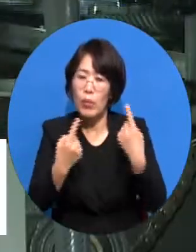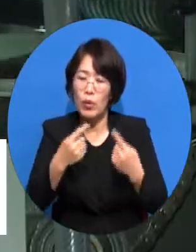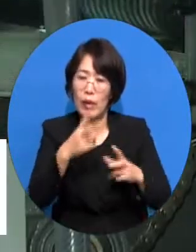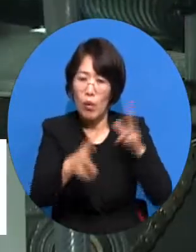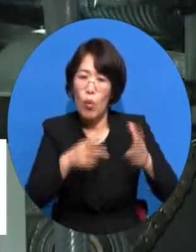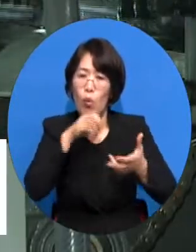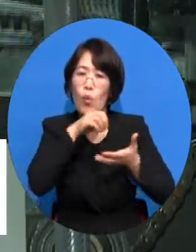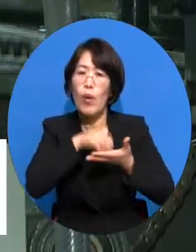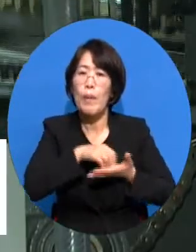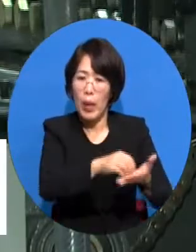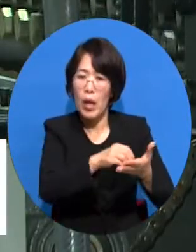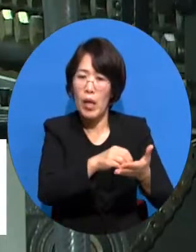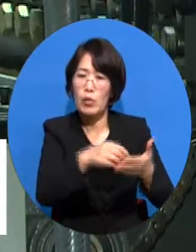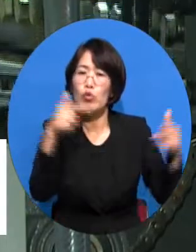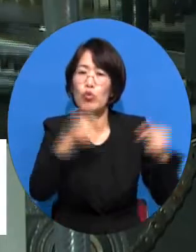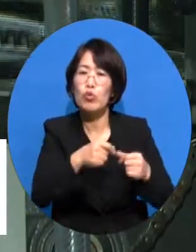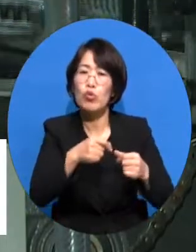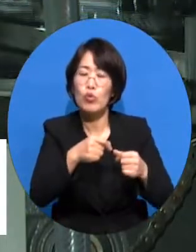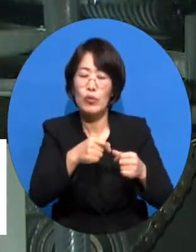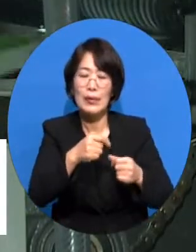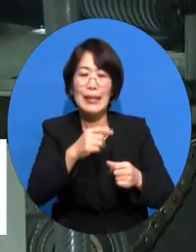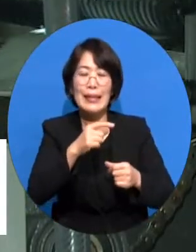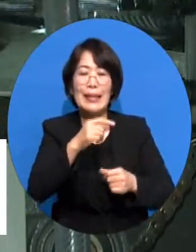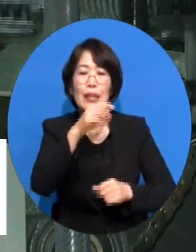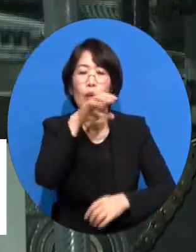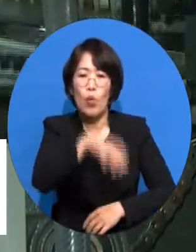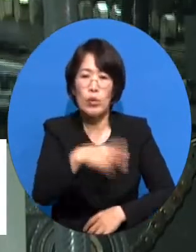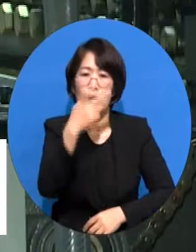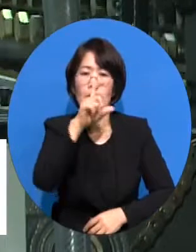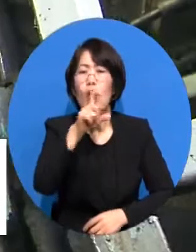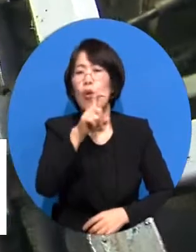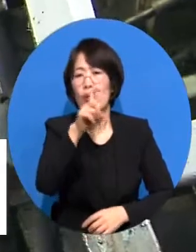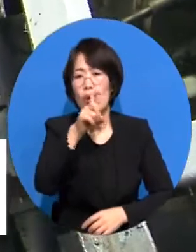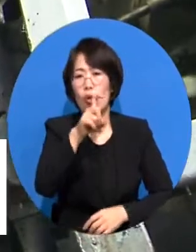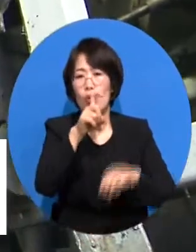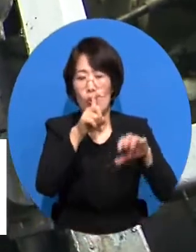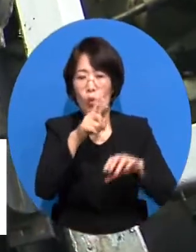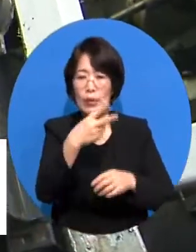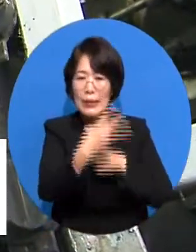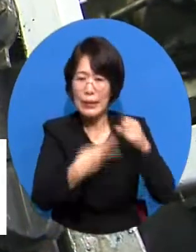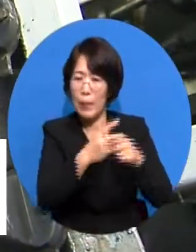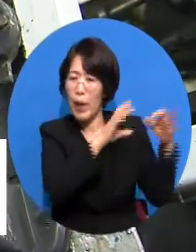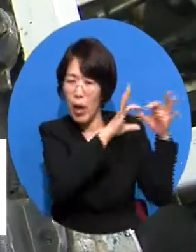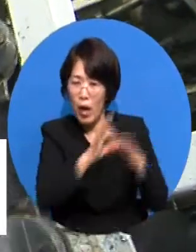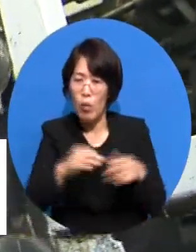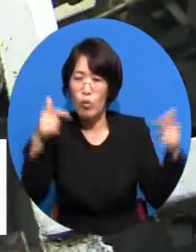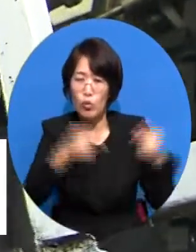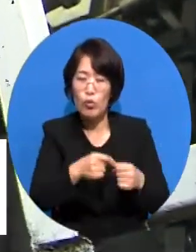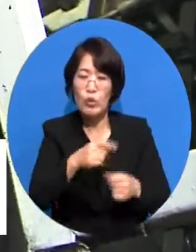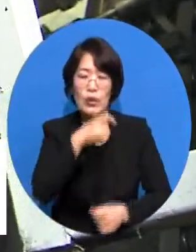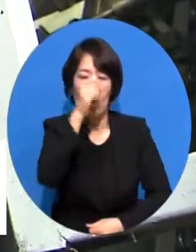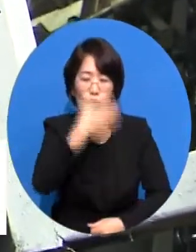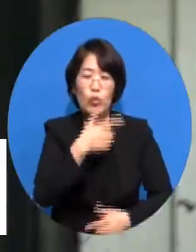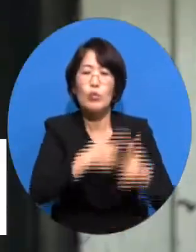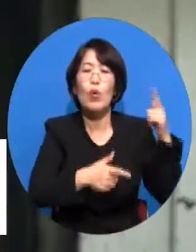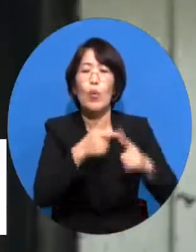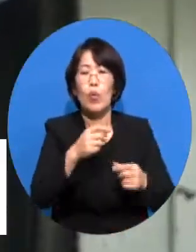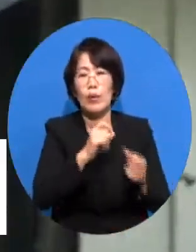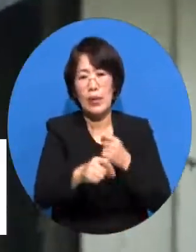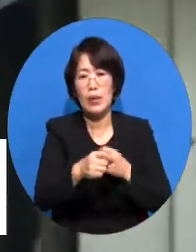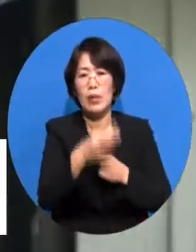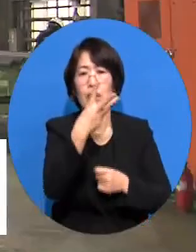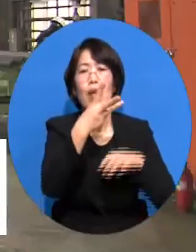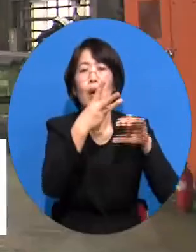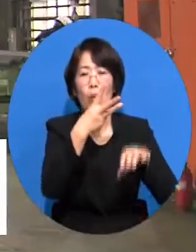취업자가 줄어든 지자체는 모두 10개 지역 이며 이 가운데 2년 연속 감소한 시구는 여수 앞 우포 장성 등